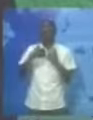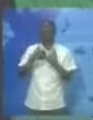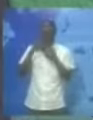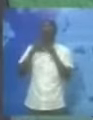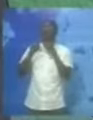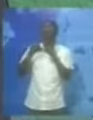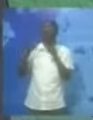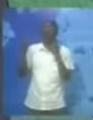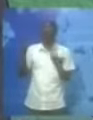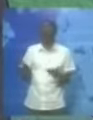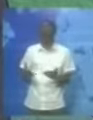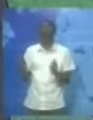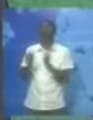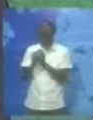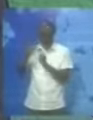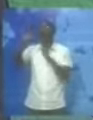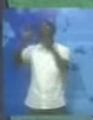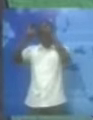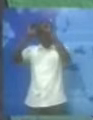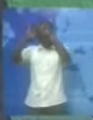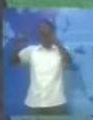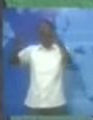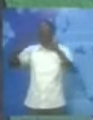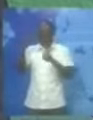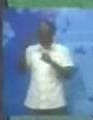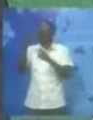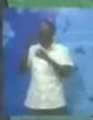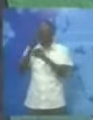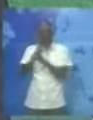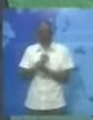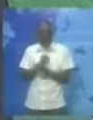tout à l'heure avec votre président, qui nous a reçus.